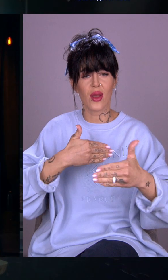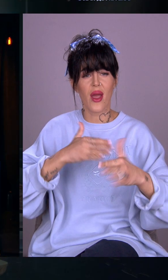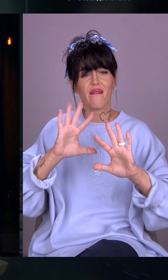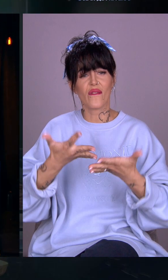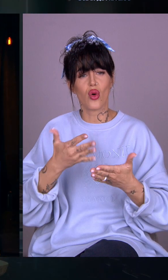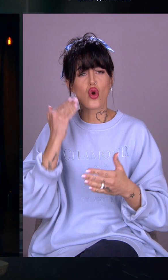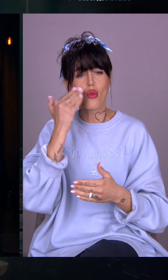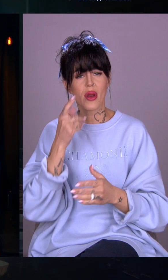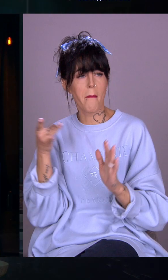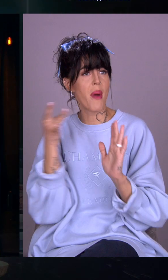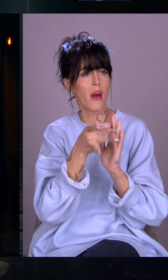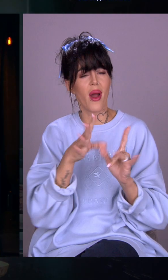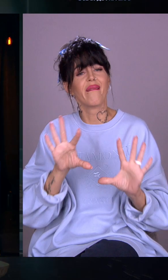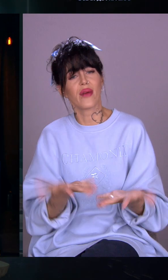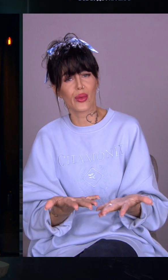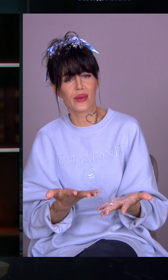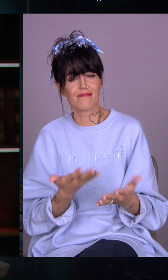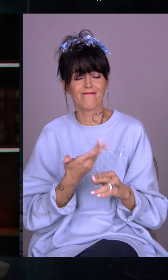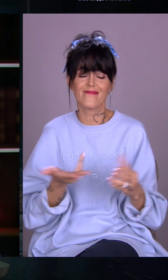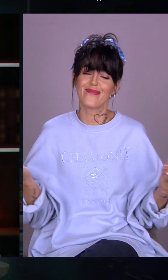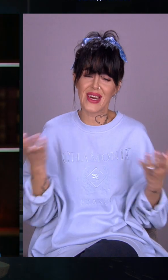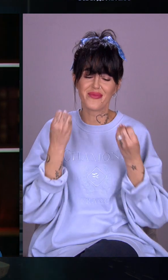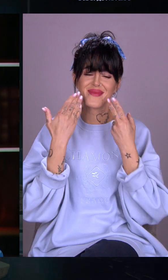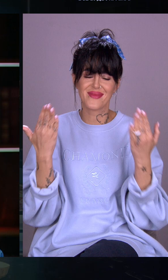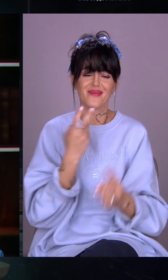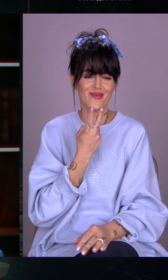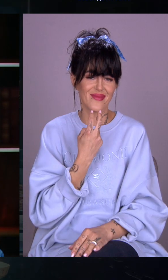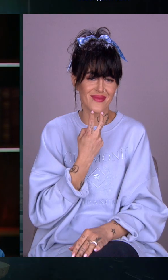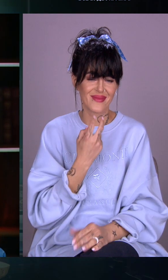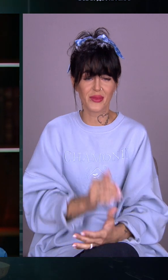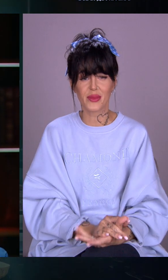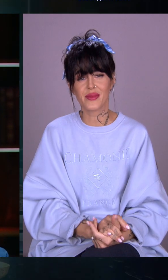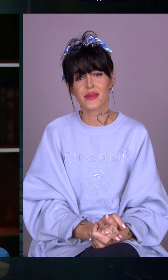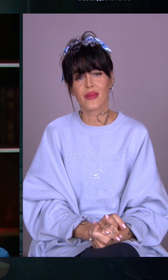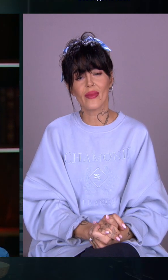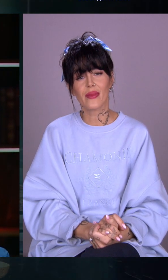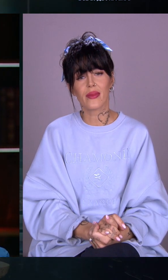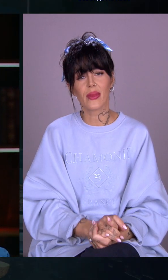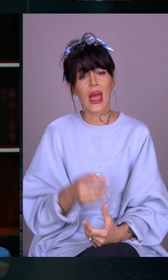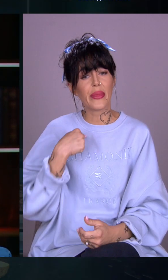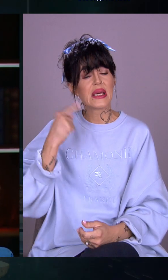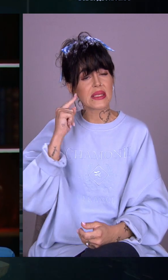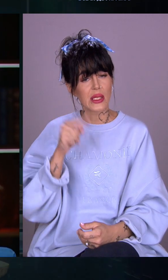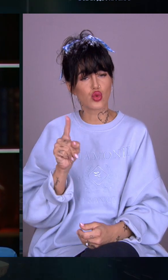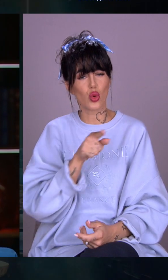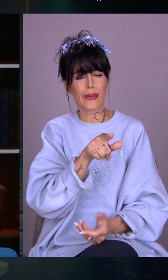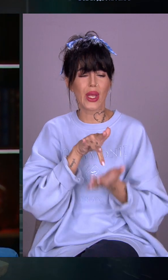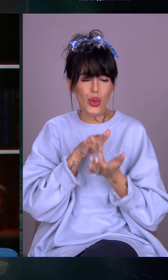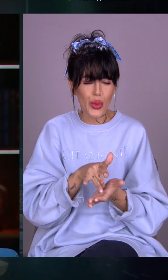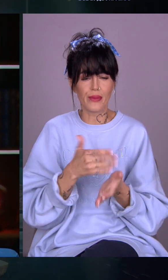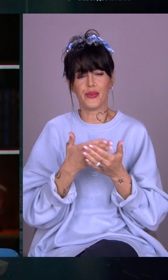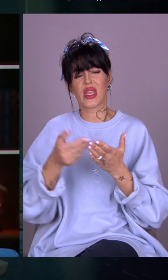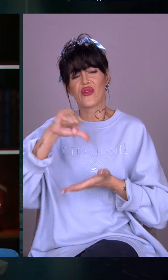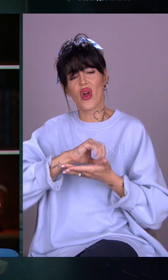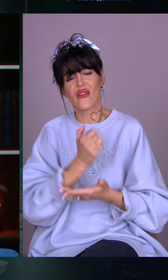Румунії? Блін. Добре, хлопці, я просто знаю, що ви, окрім турів, окрім виступів у військових,